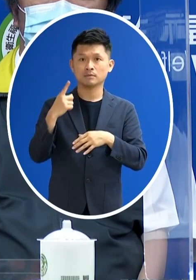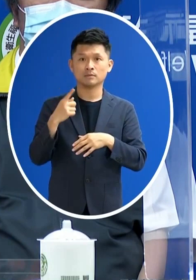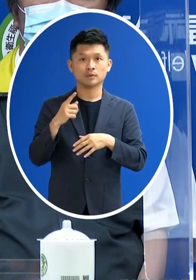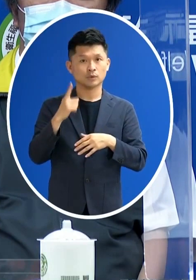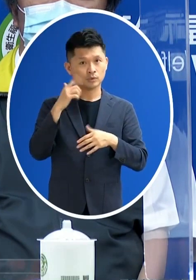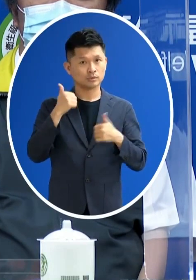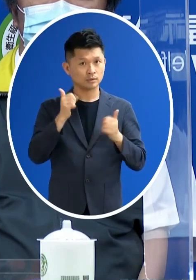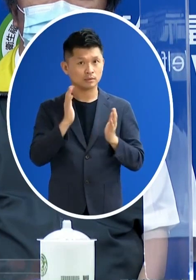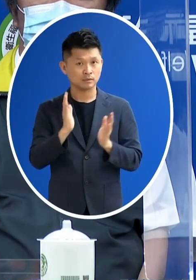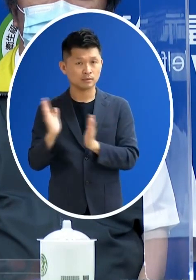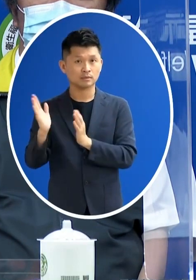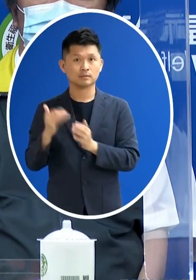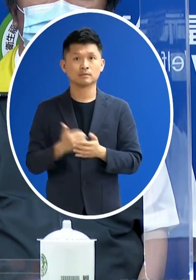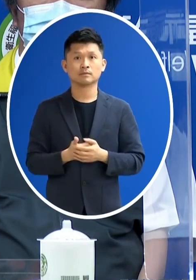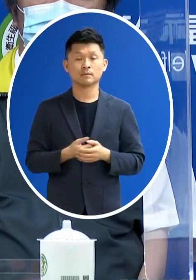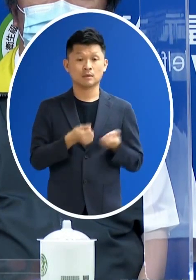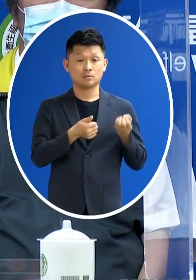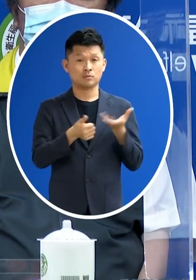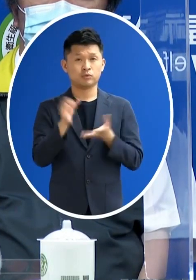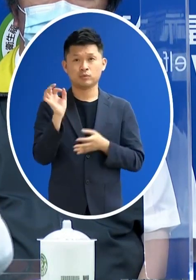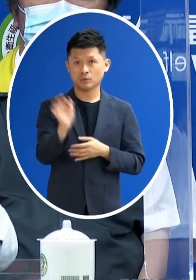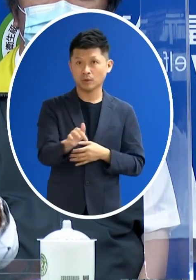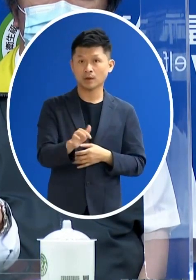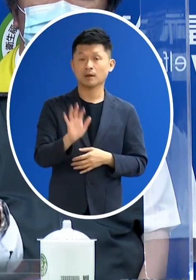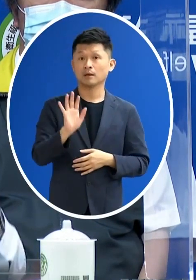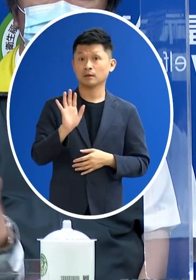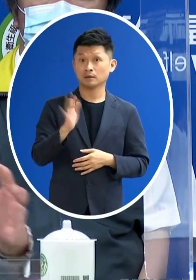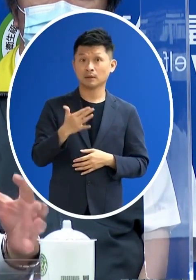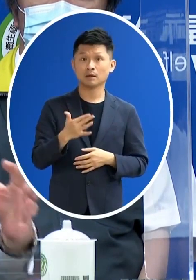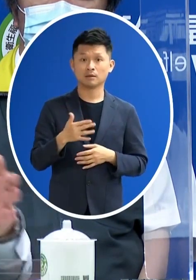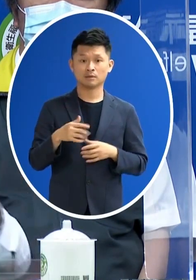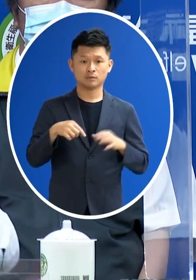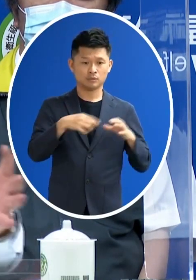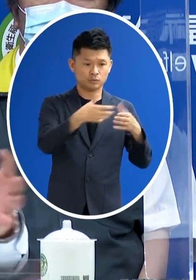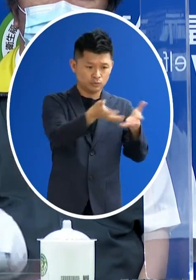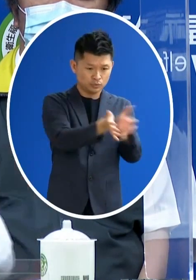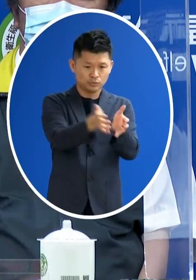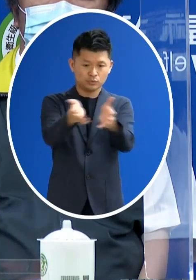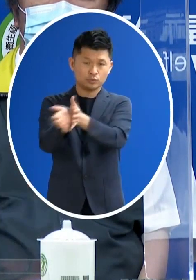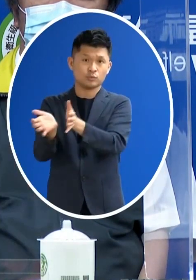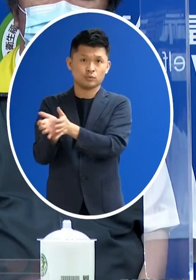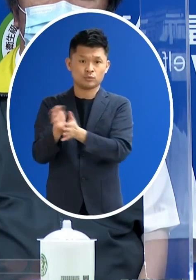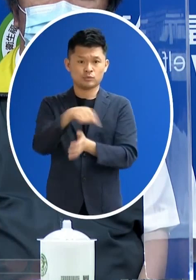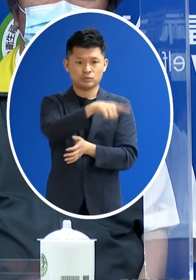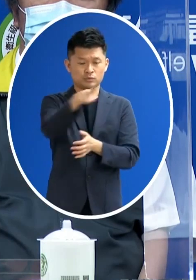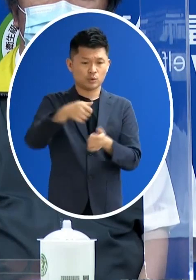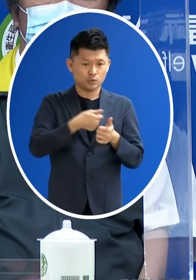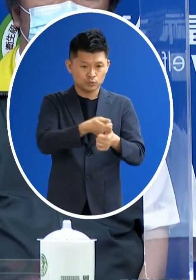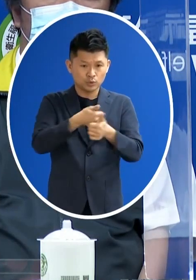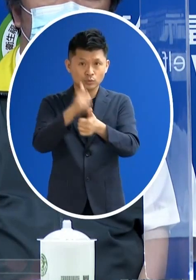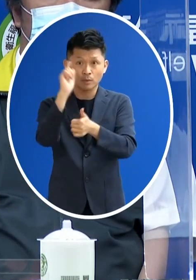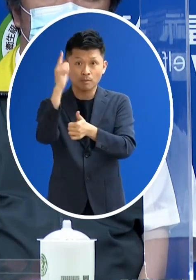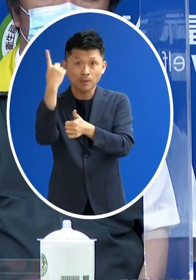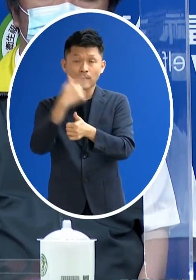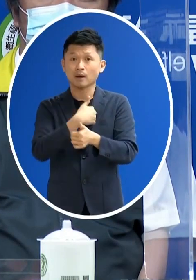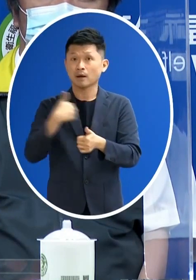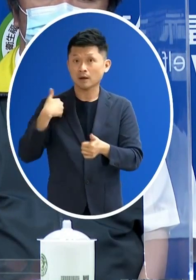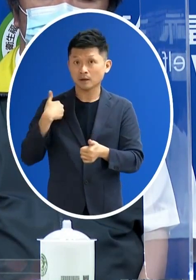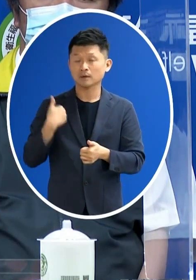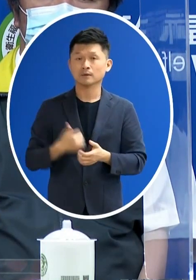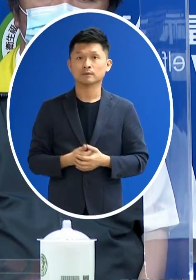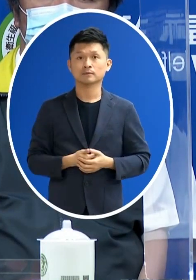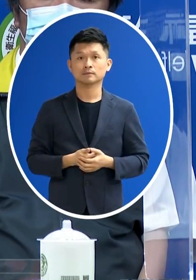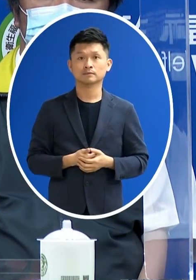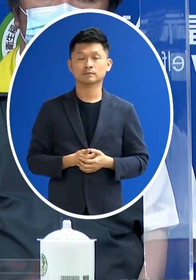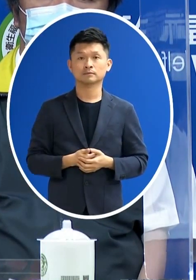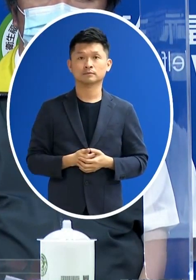有时候转染速很快速，好，但是都是好几个群体，而大部分都是可以被追溯到的，那样的一个情